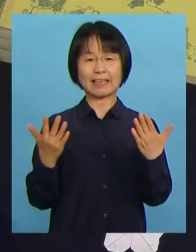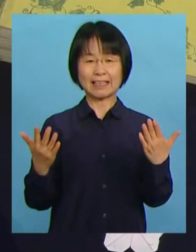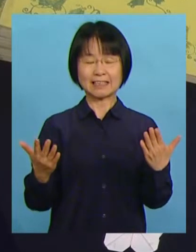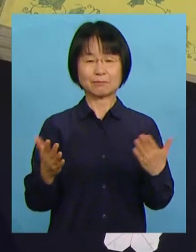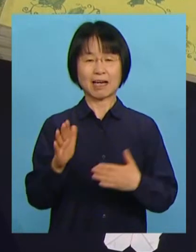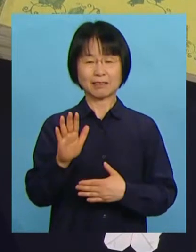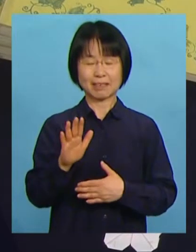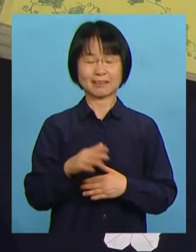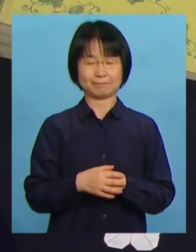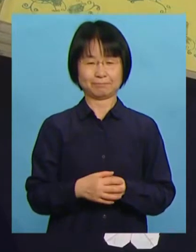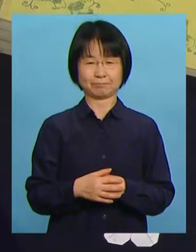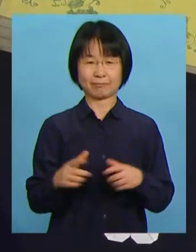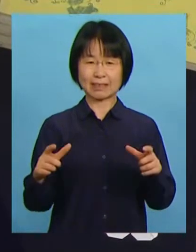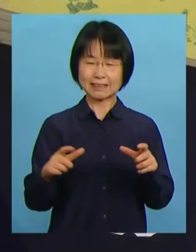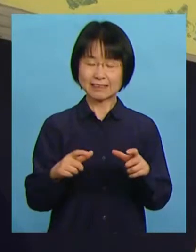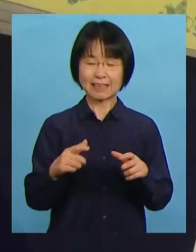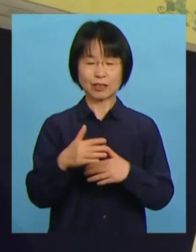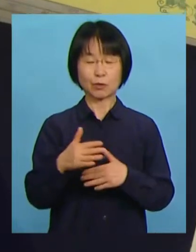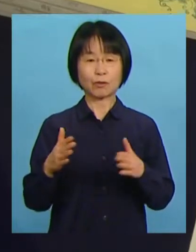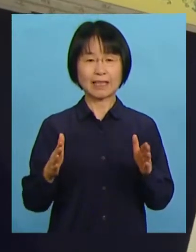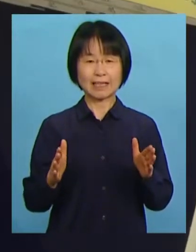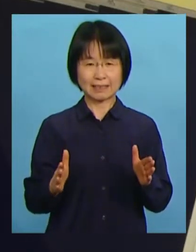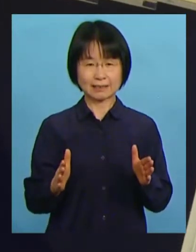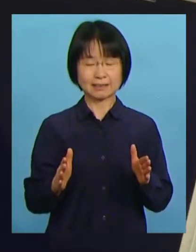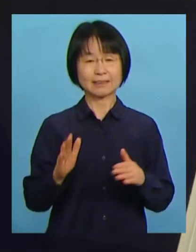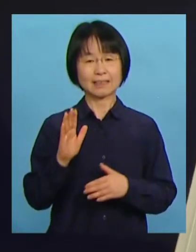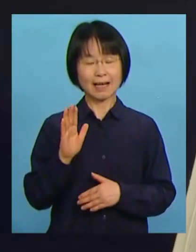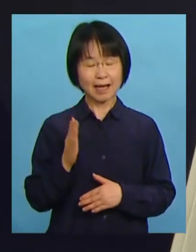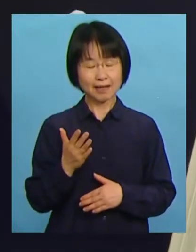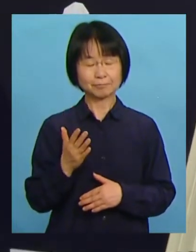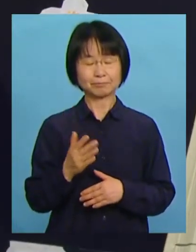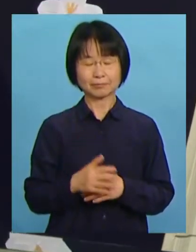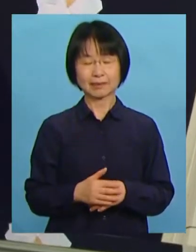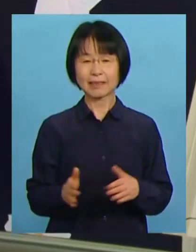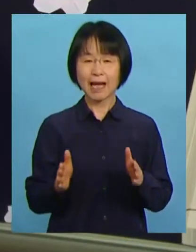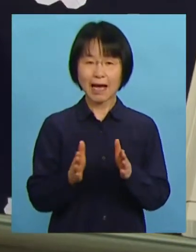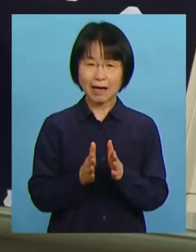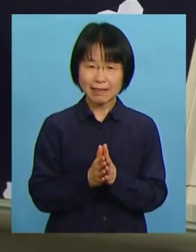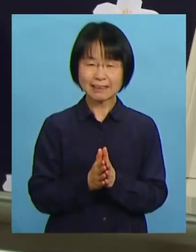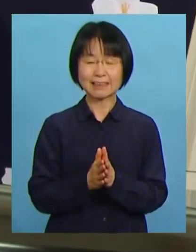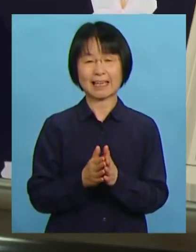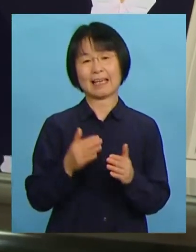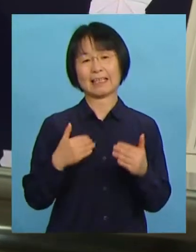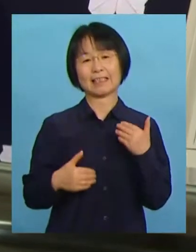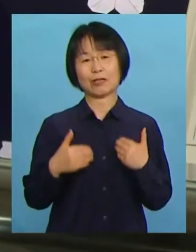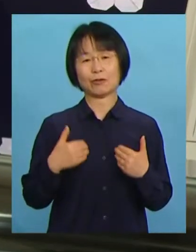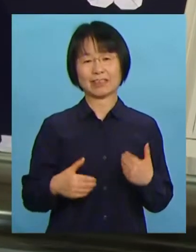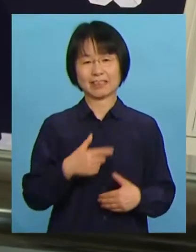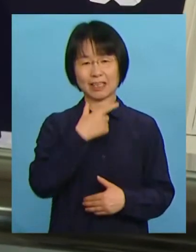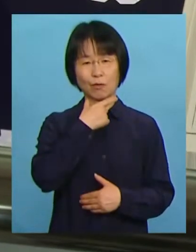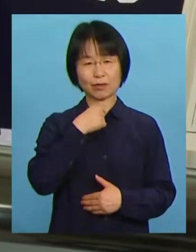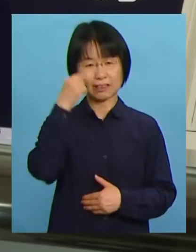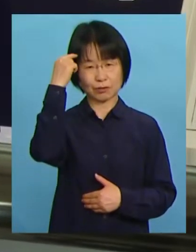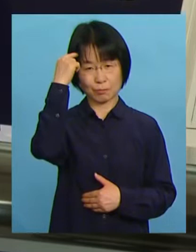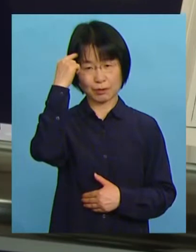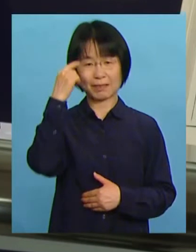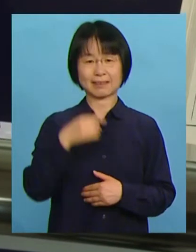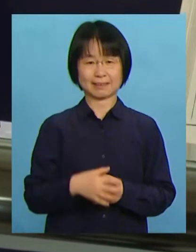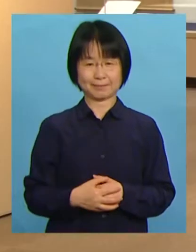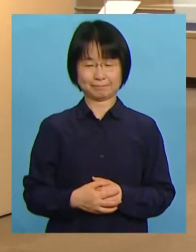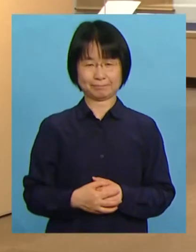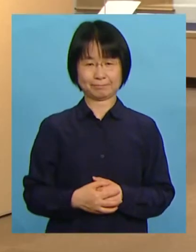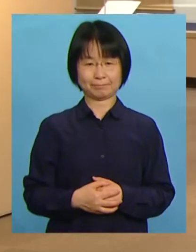ちっちゃいコーナーなんですけれども展示しておりますので、これも合わせて皆さんにお楽しみいただければと思っております。